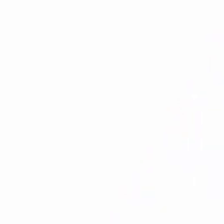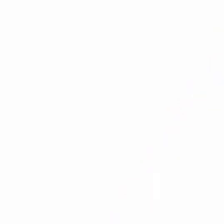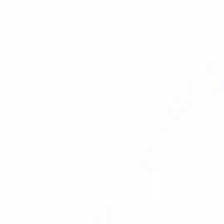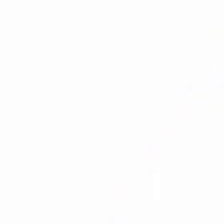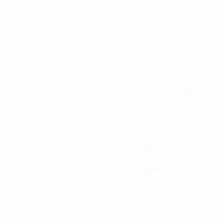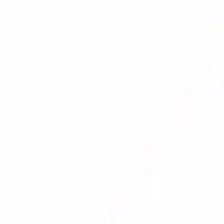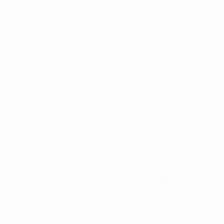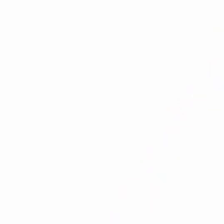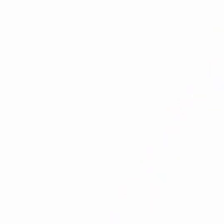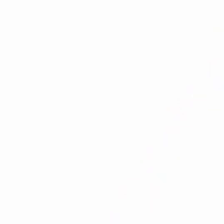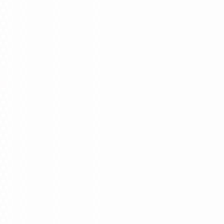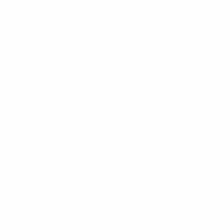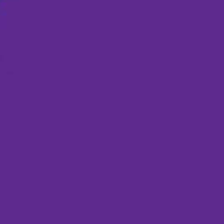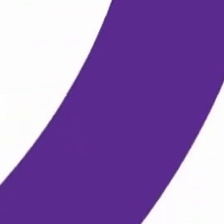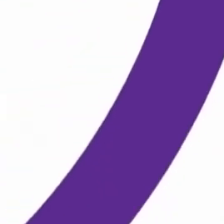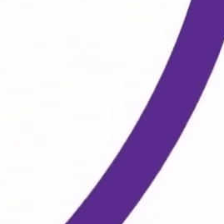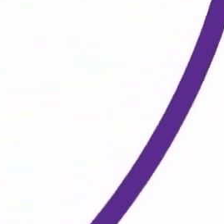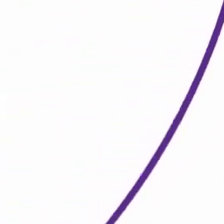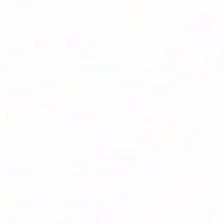Didik TV KPM.